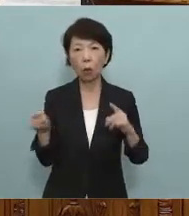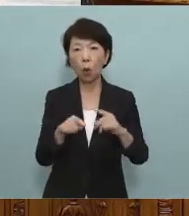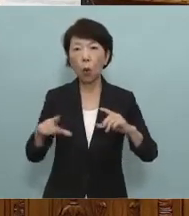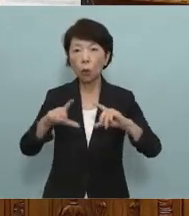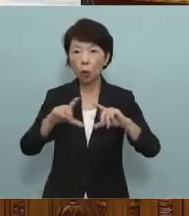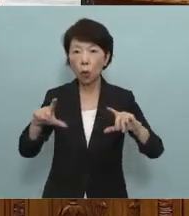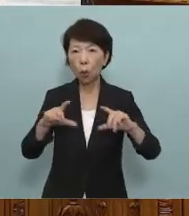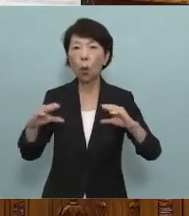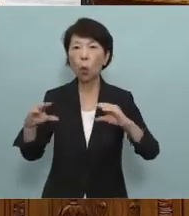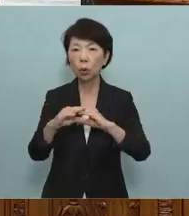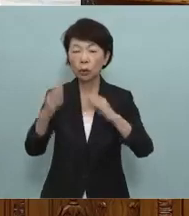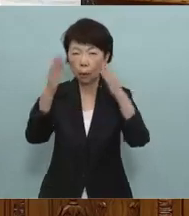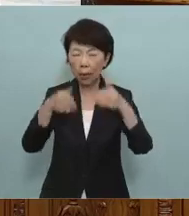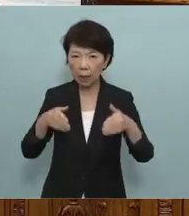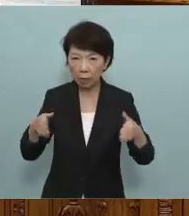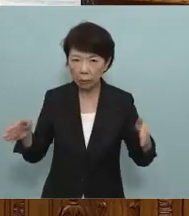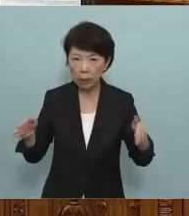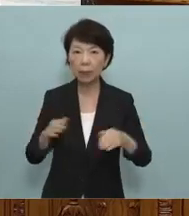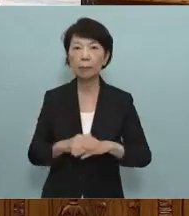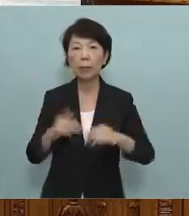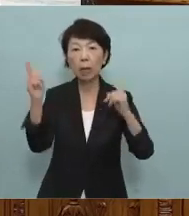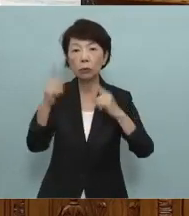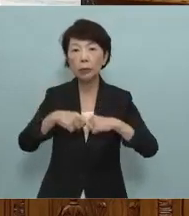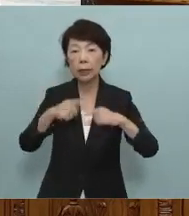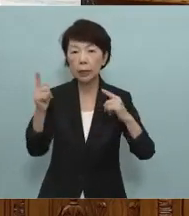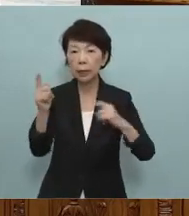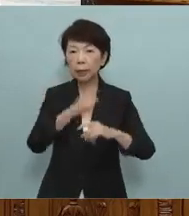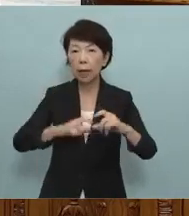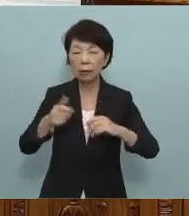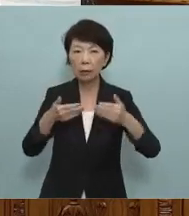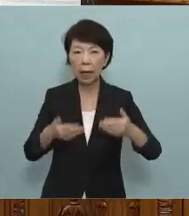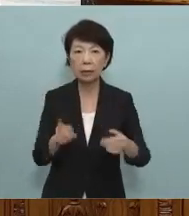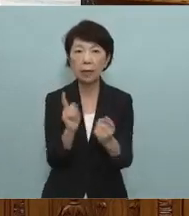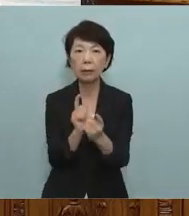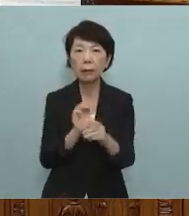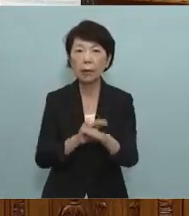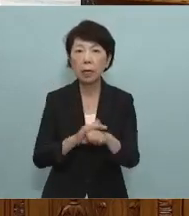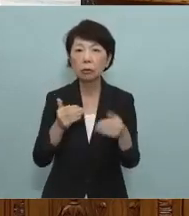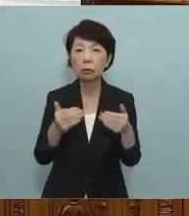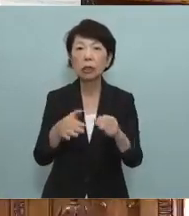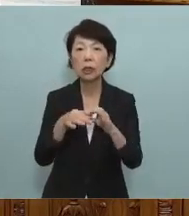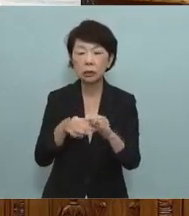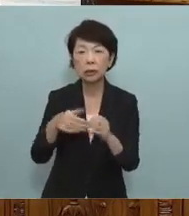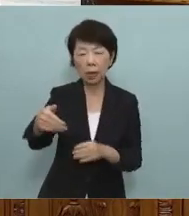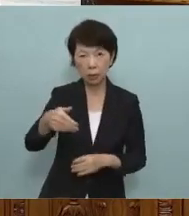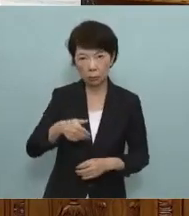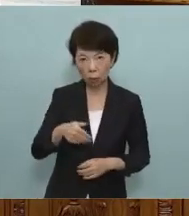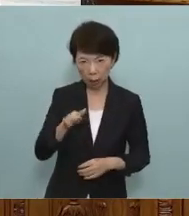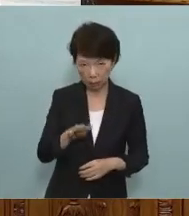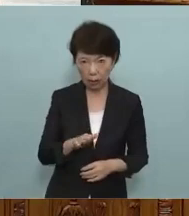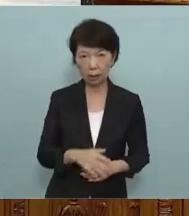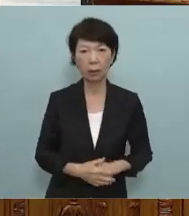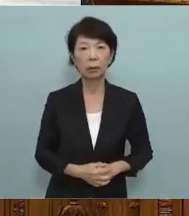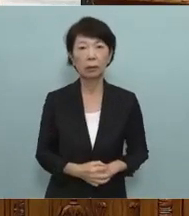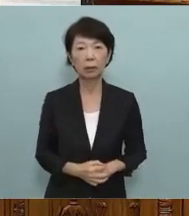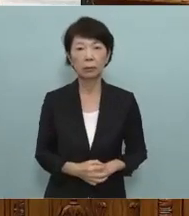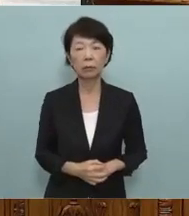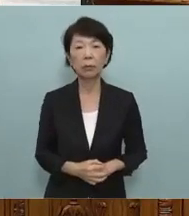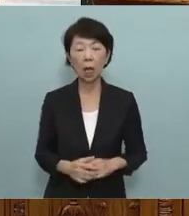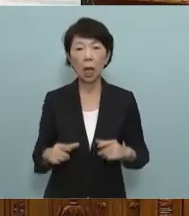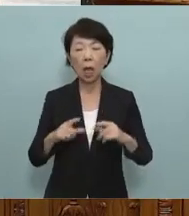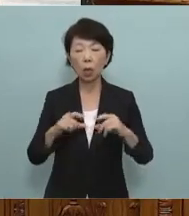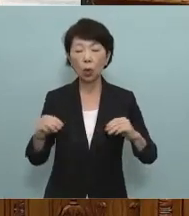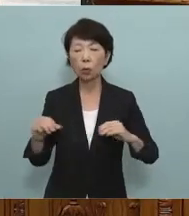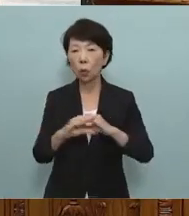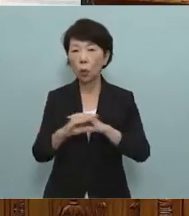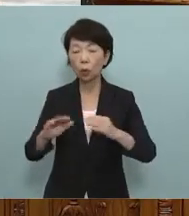のバリアフリーおよび踏切のさらなる安全対策の推進についてお尋ねがありました。国土交